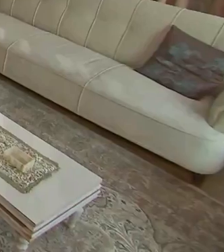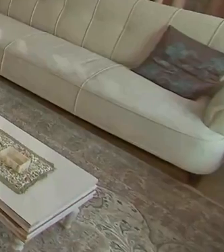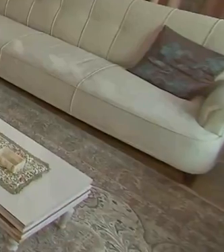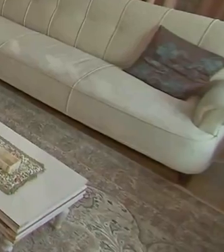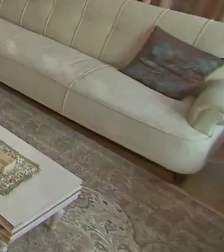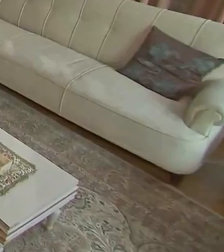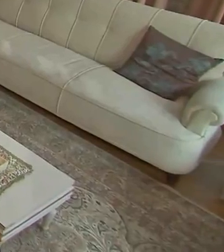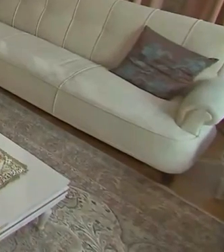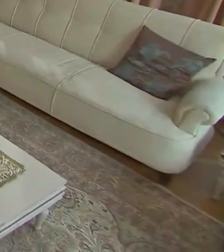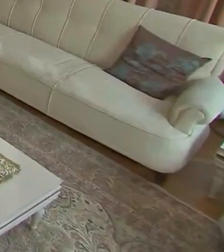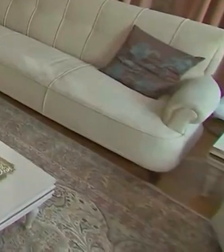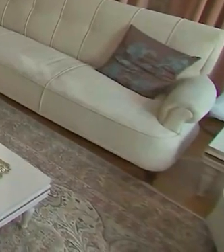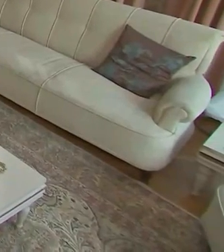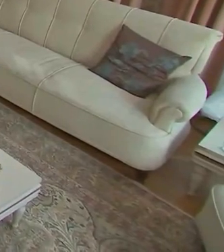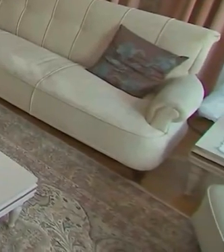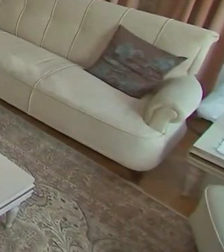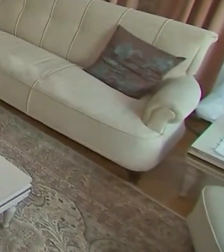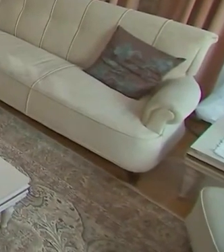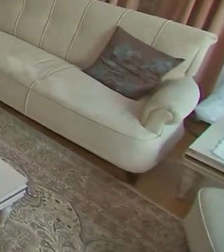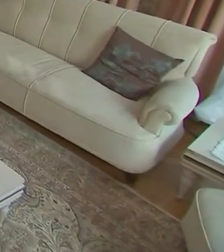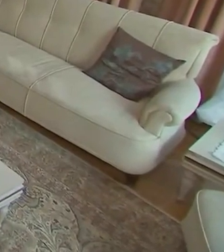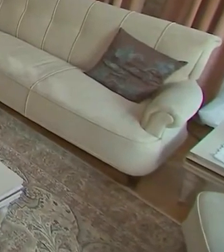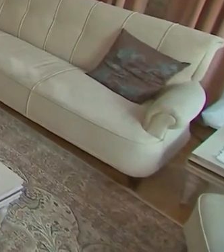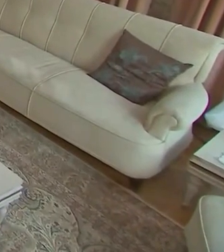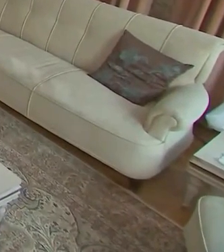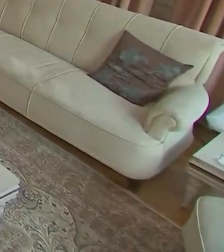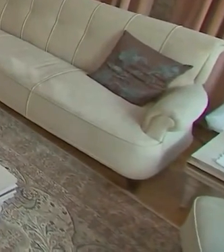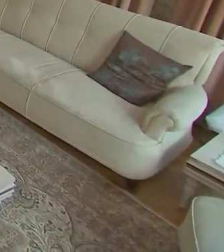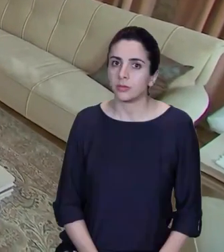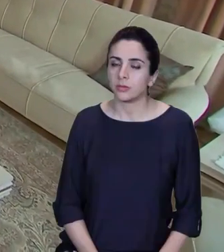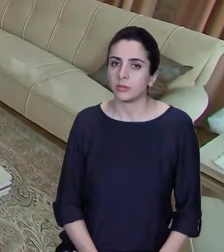Alev geniş, köşe koltuklu, şömineli bir salonda ayakta dolanıyor.